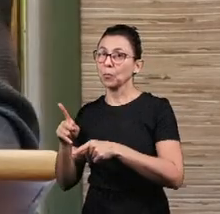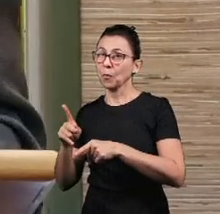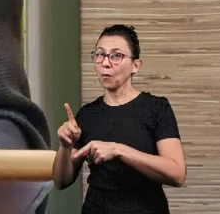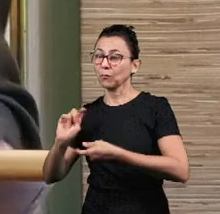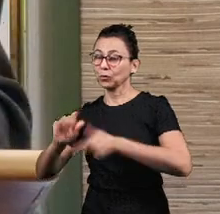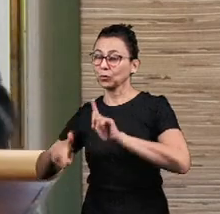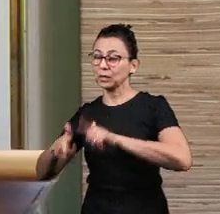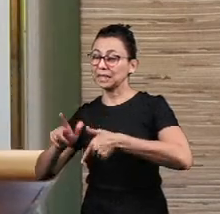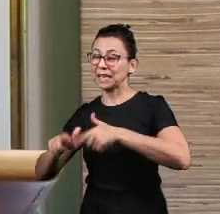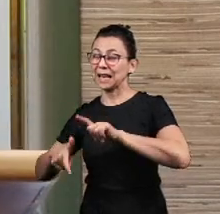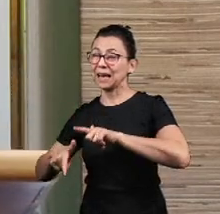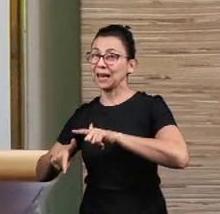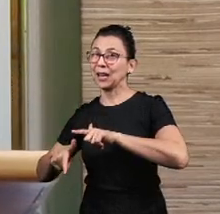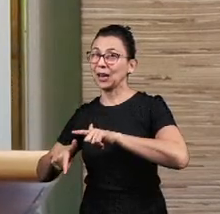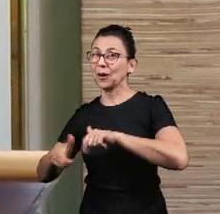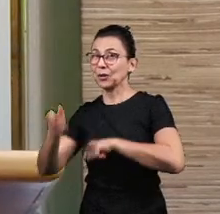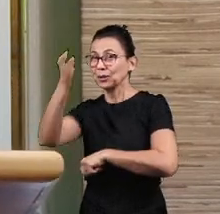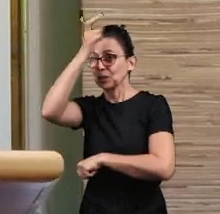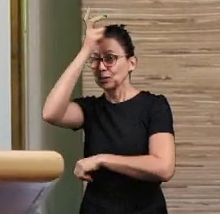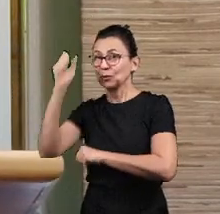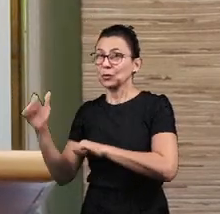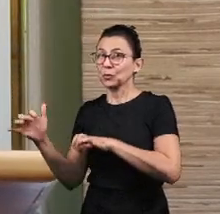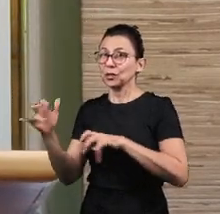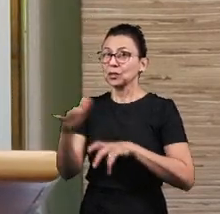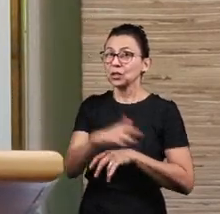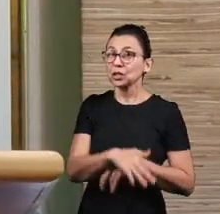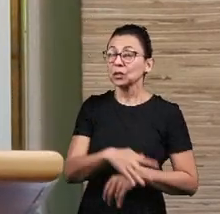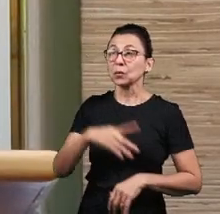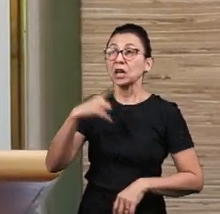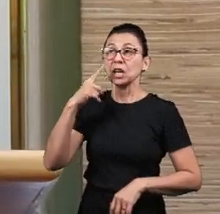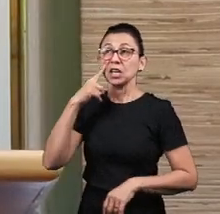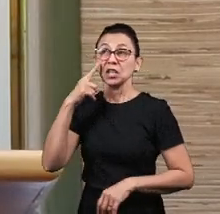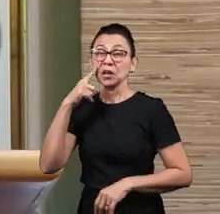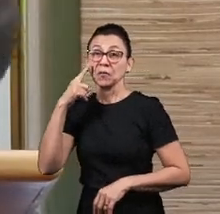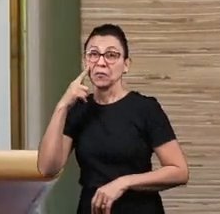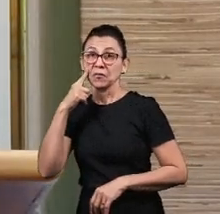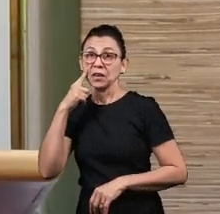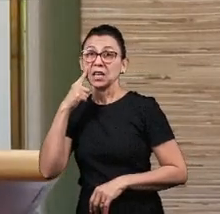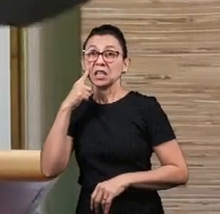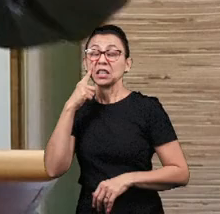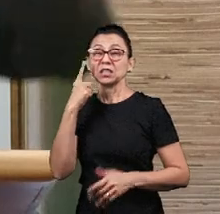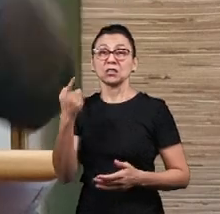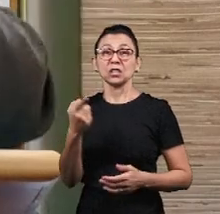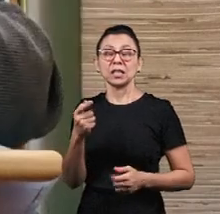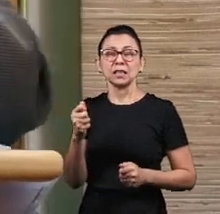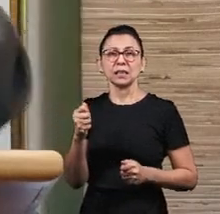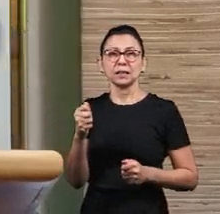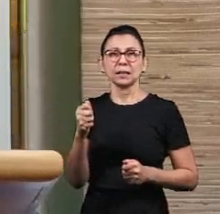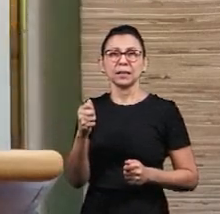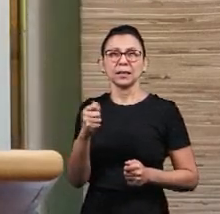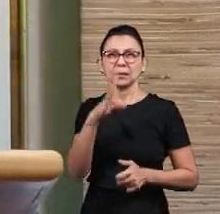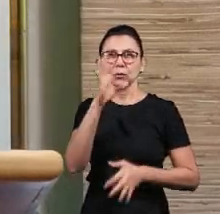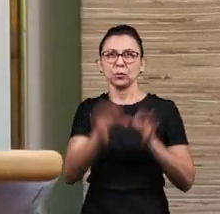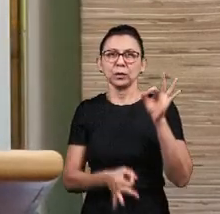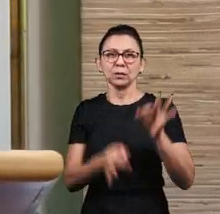la sortie d'Israël d'Égypte. Il appelait des sauterelles. Même cette plaie est par là. Bien évidemment, on ne sommes